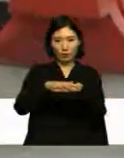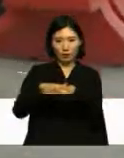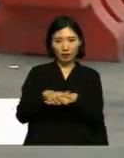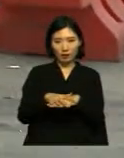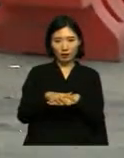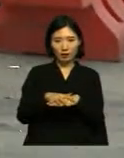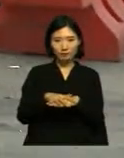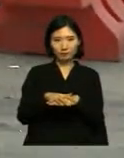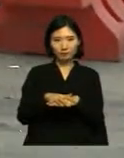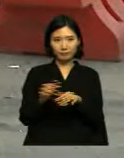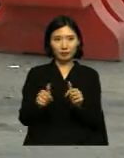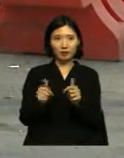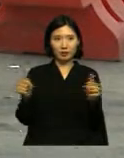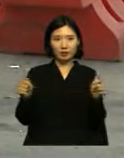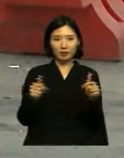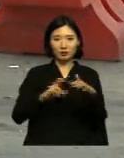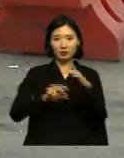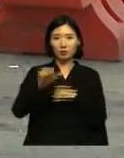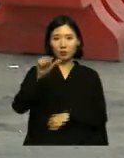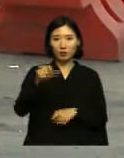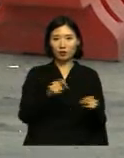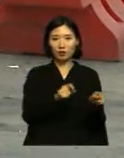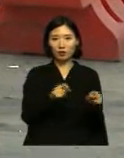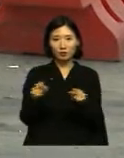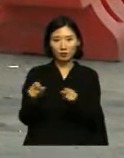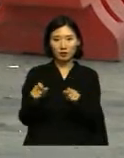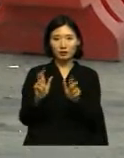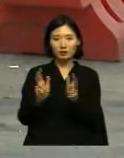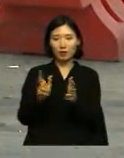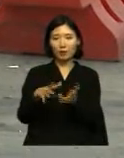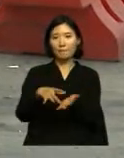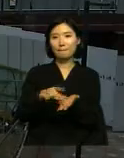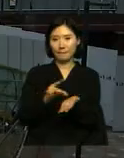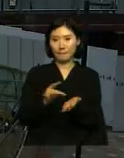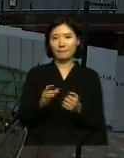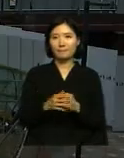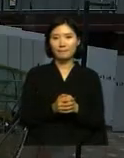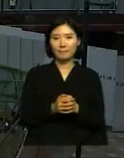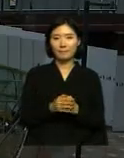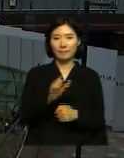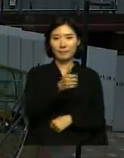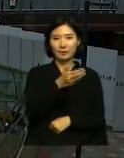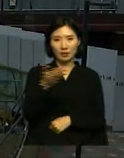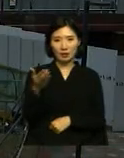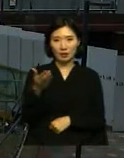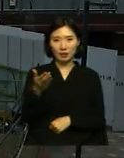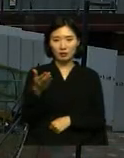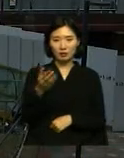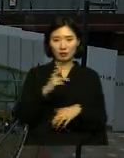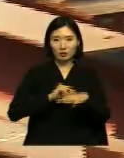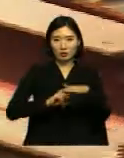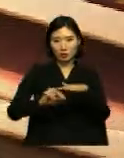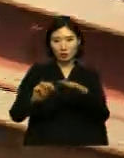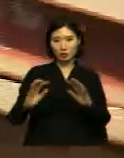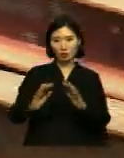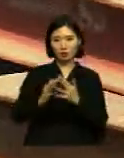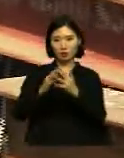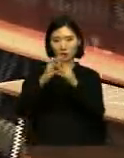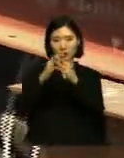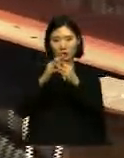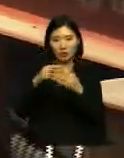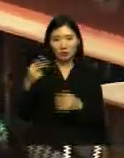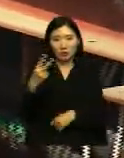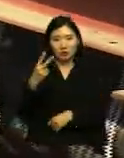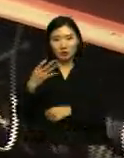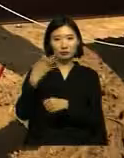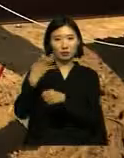지금 보시는 이 지하철 5호선 연장 사업이 그중 핵심입니다 하남선 복선전철 건설 공사는 지난